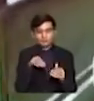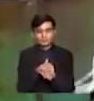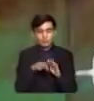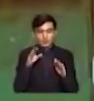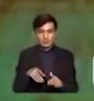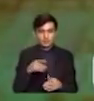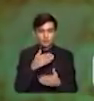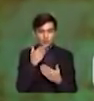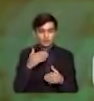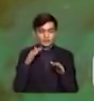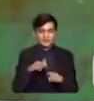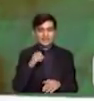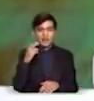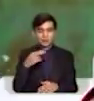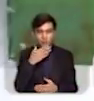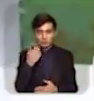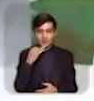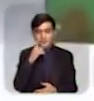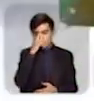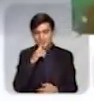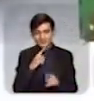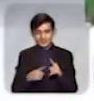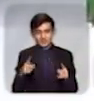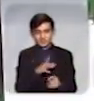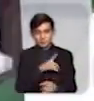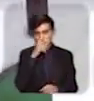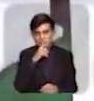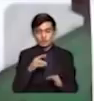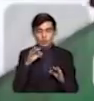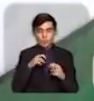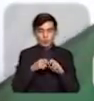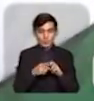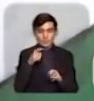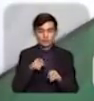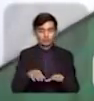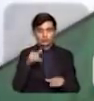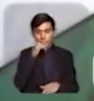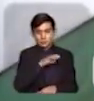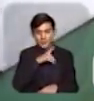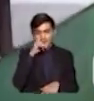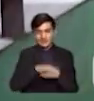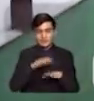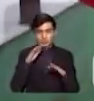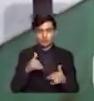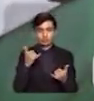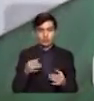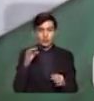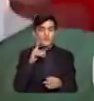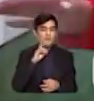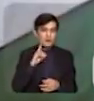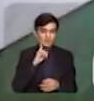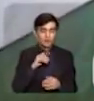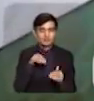бұл жерде қойма да жоқ. Ал бір айға жуық уақыттан бері бұл мәселені шешпеген әкімдіктегілер болса, әзірге